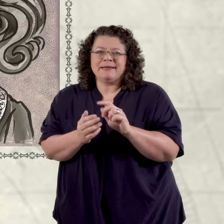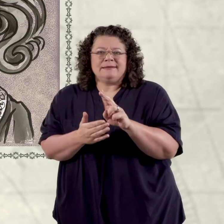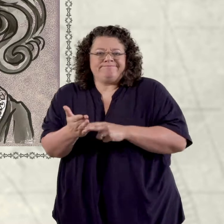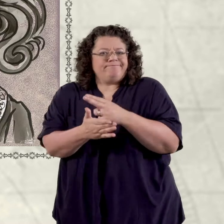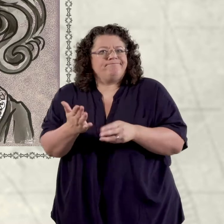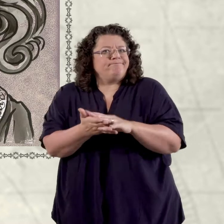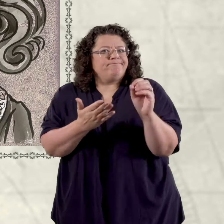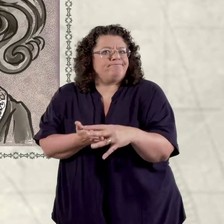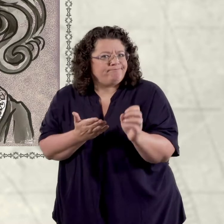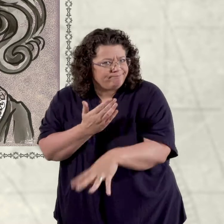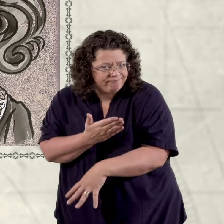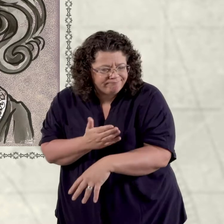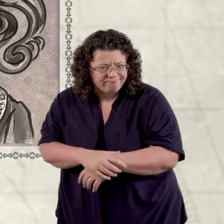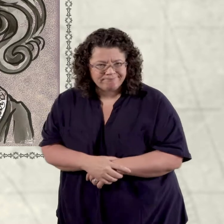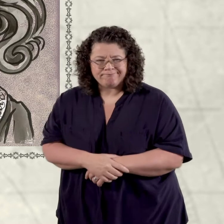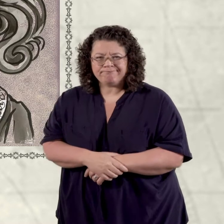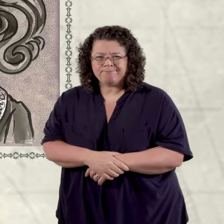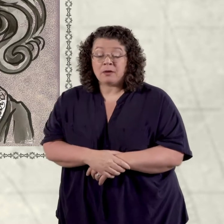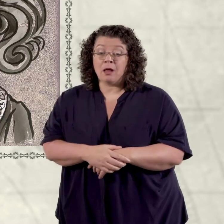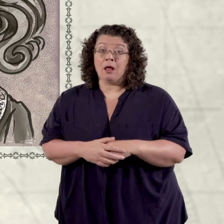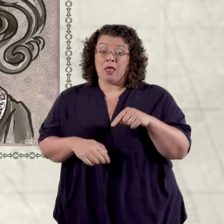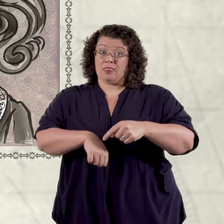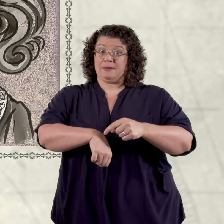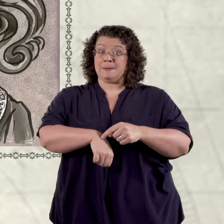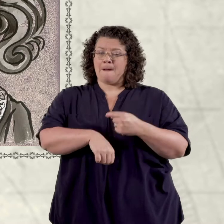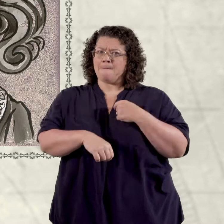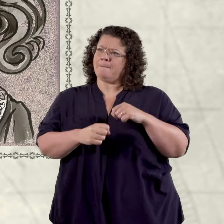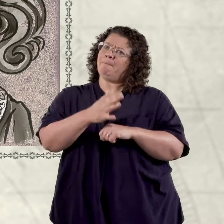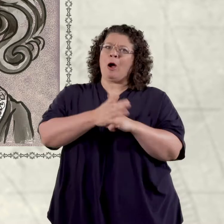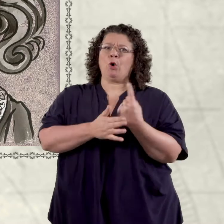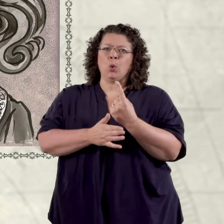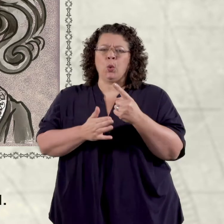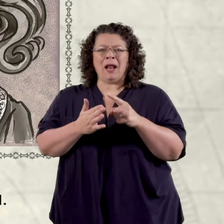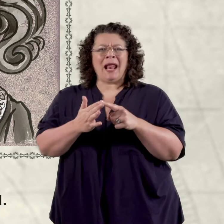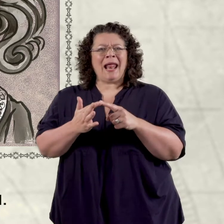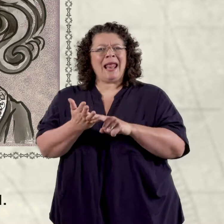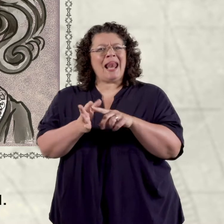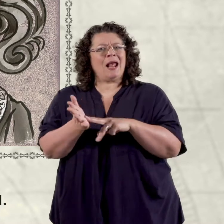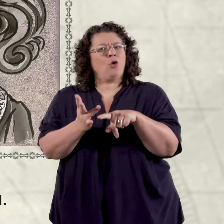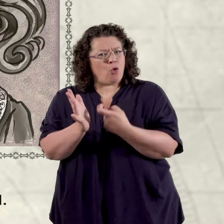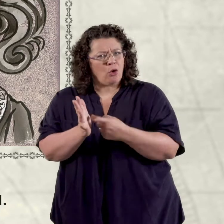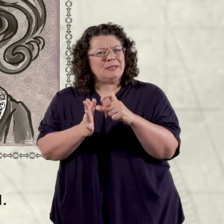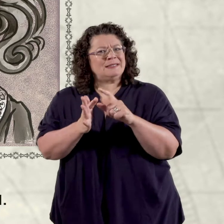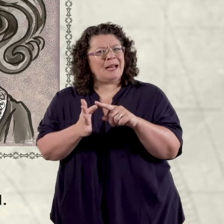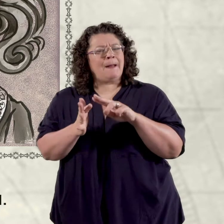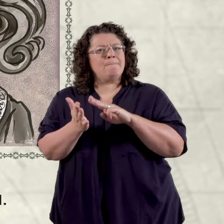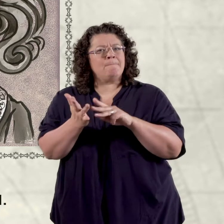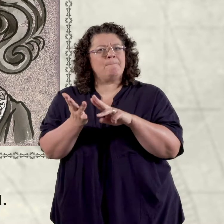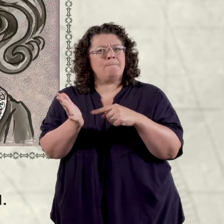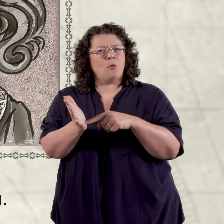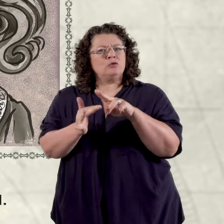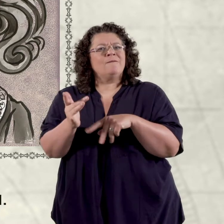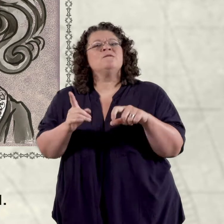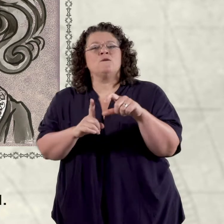Erbyn hyn, mi ro'n i am briodi Eleanor de Montford. Roedd hi a'i theulu wedi gorfod dianc